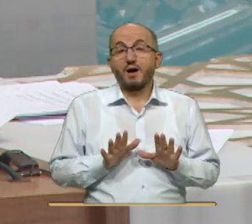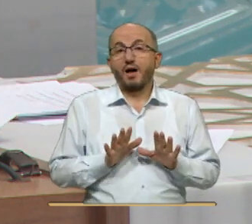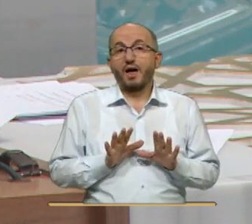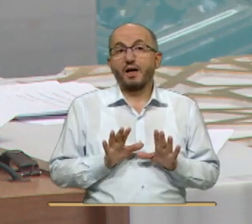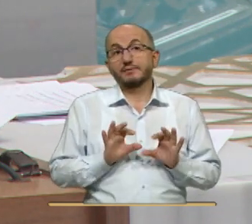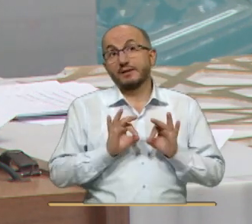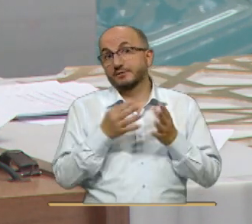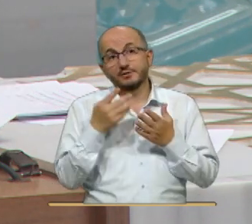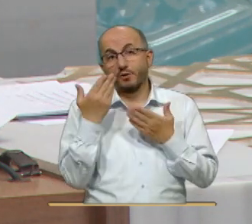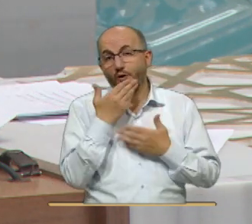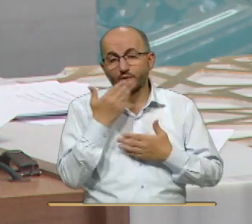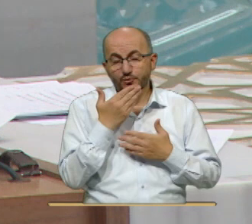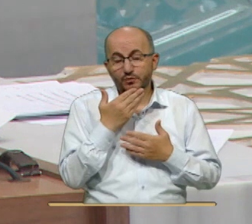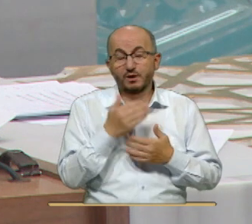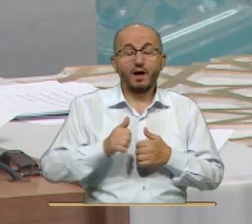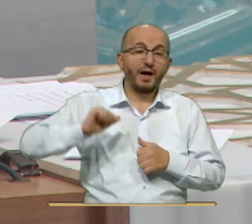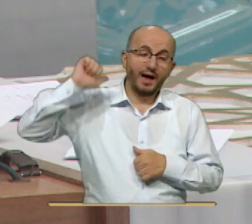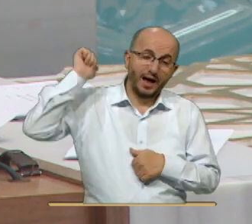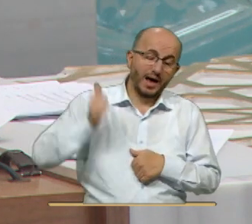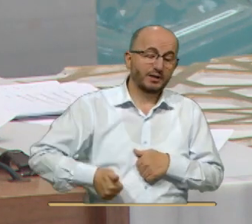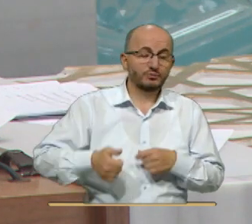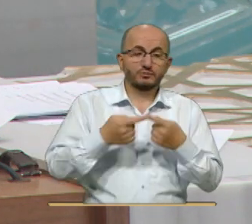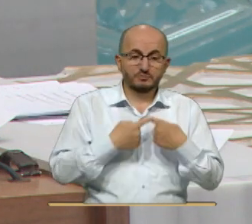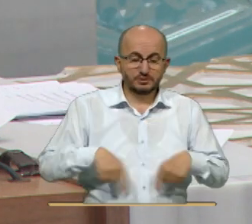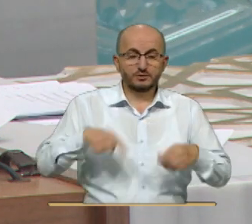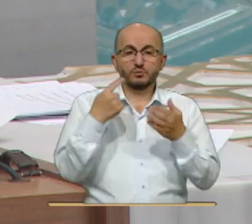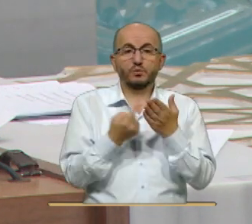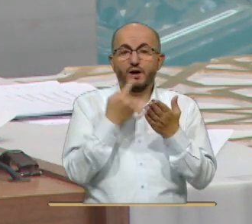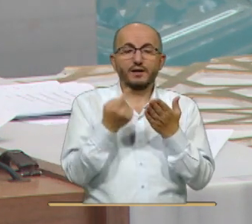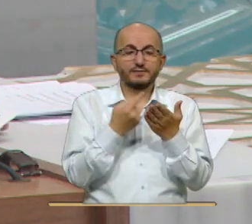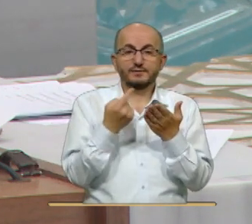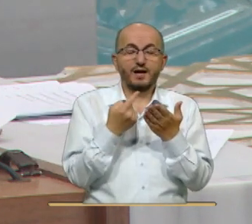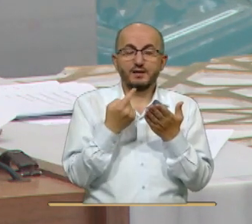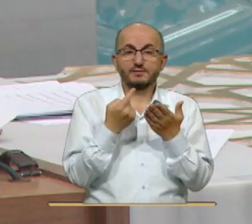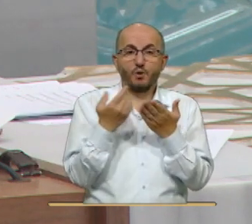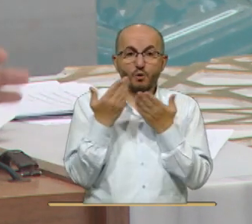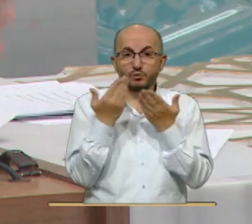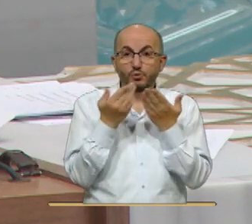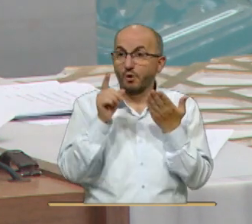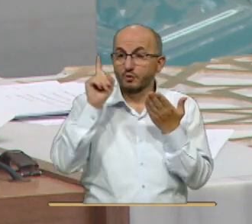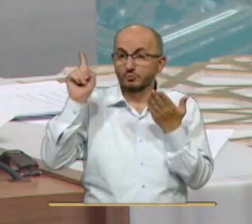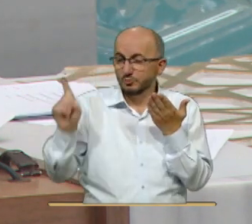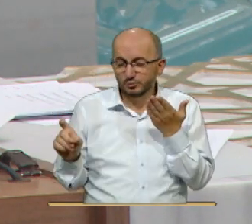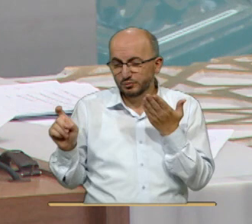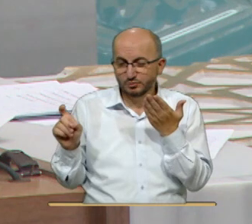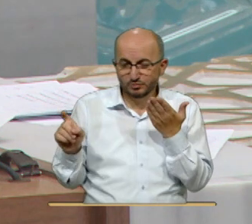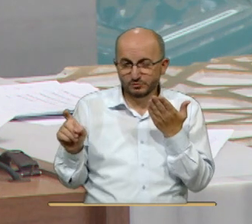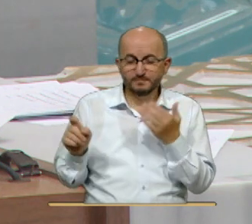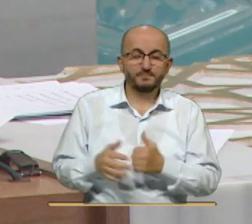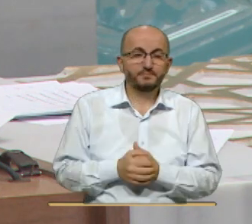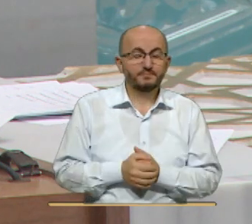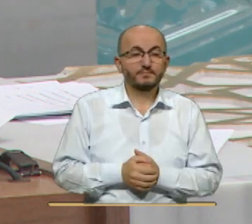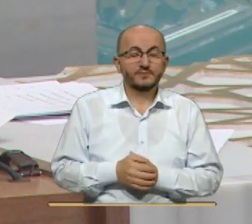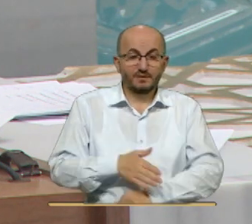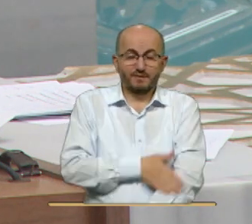tilavet ediyoruz? Her gün biz Kur'an'dan ne kadar okuyoruz? Kur'an'ın tilaveti